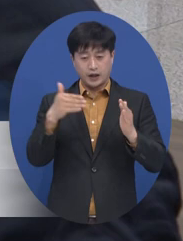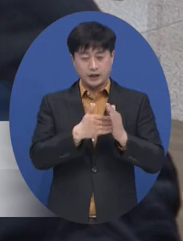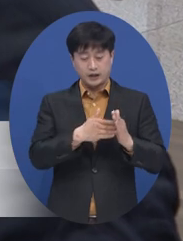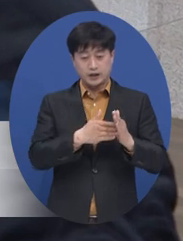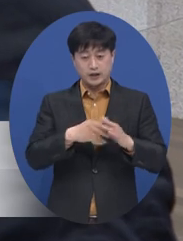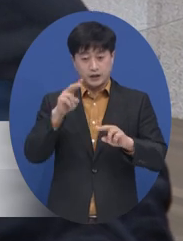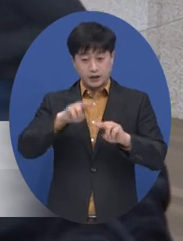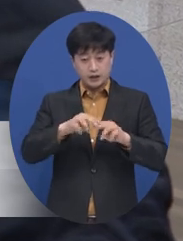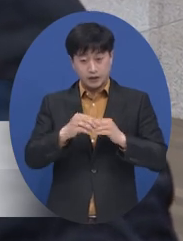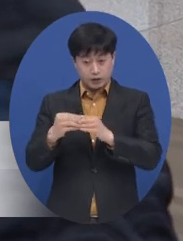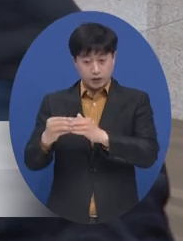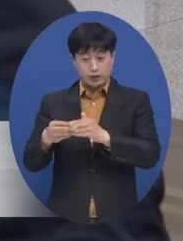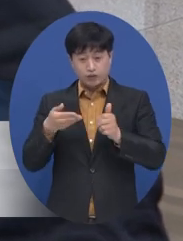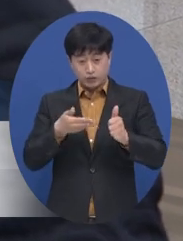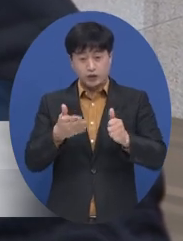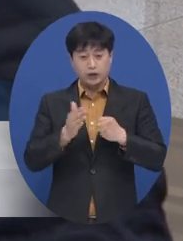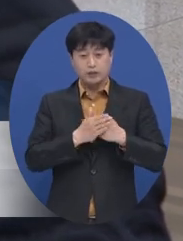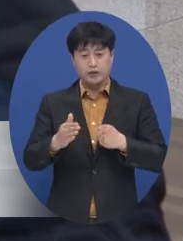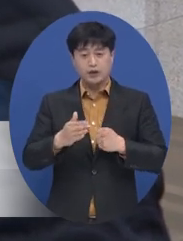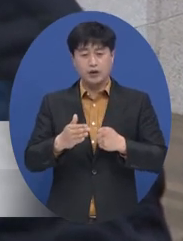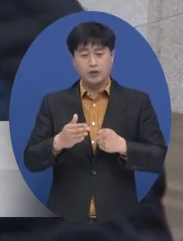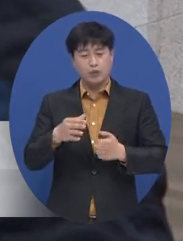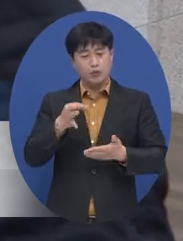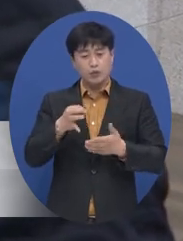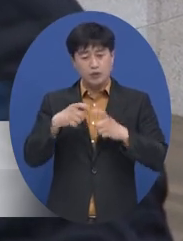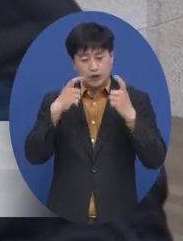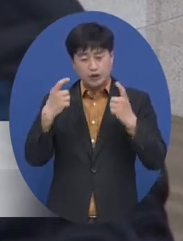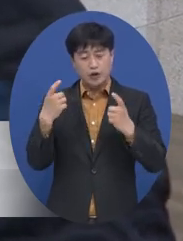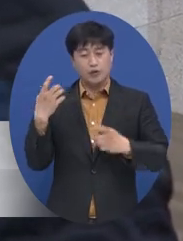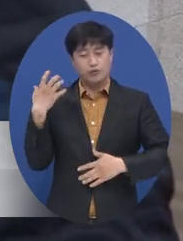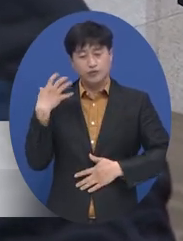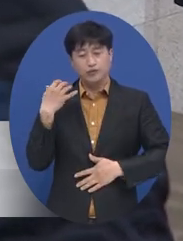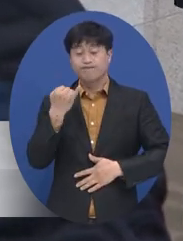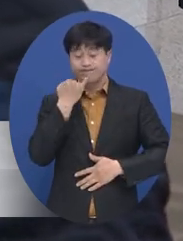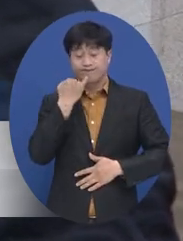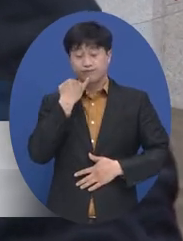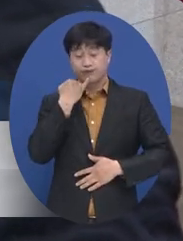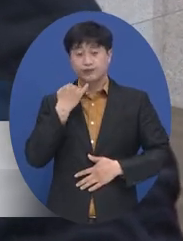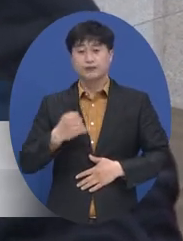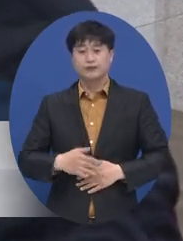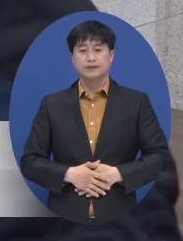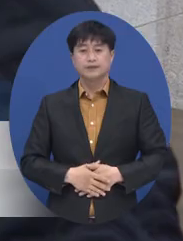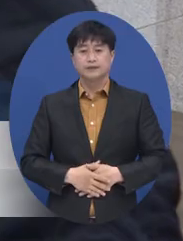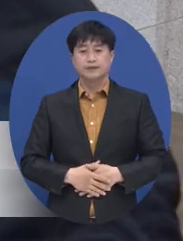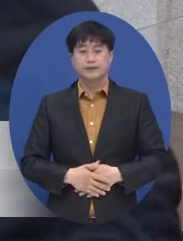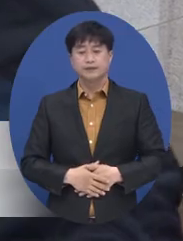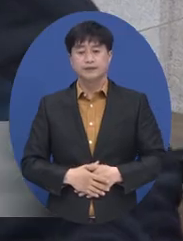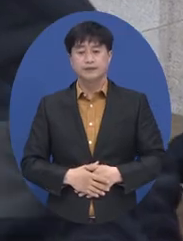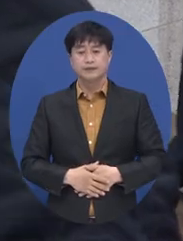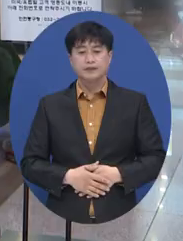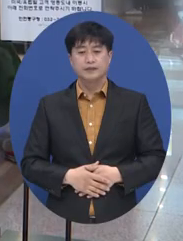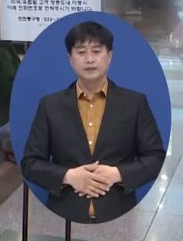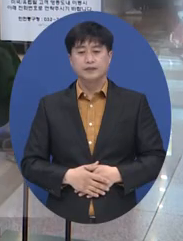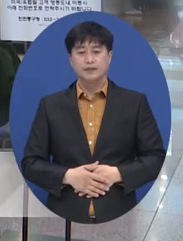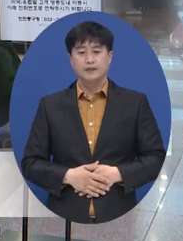또 집에까지도 이제 태워다 준다고 하니까, 네, 뭐 비용은 개인 부담을 한다고